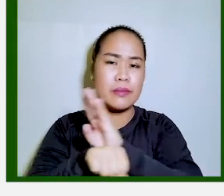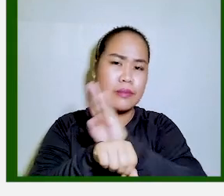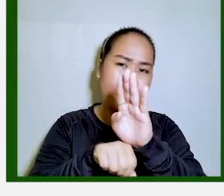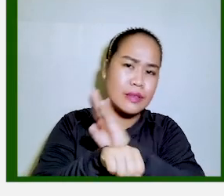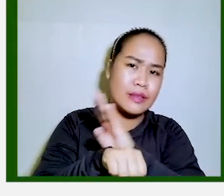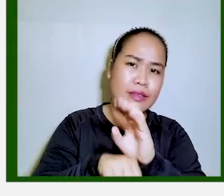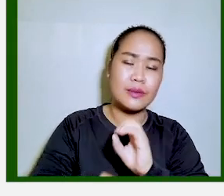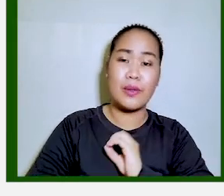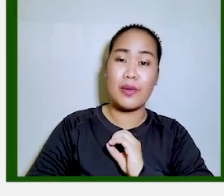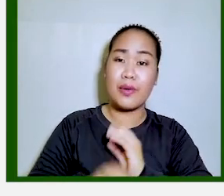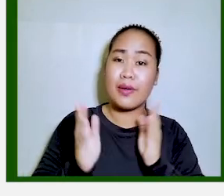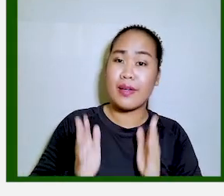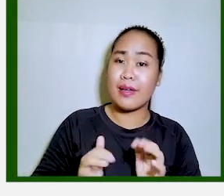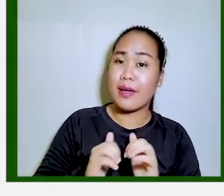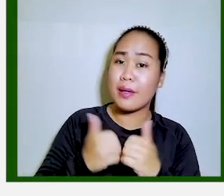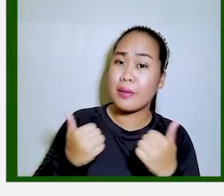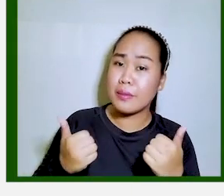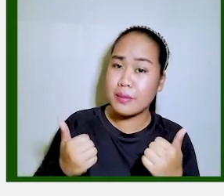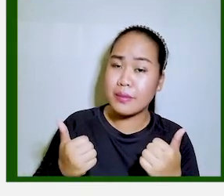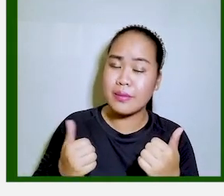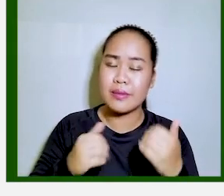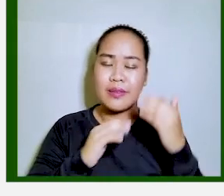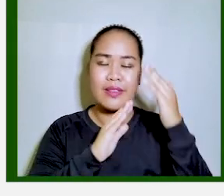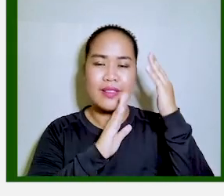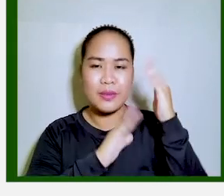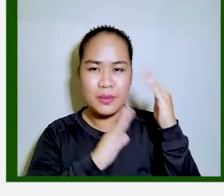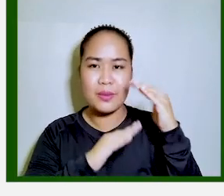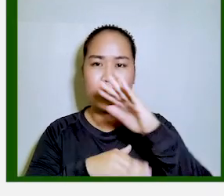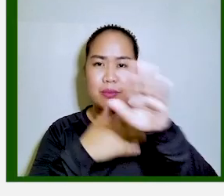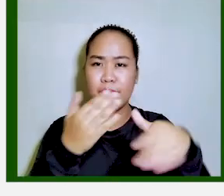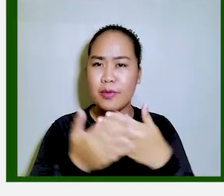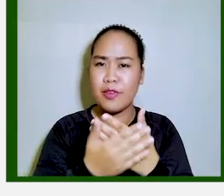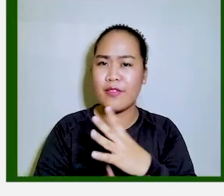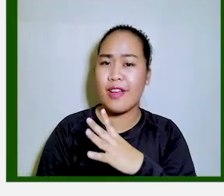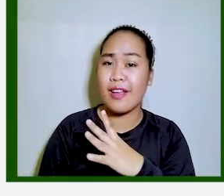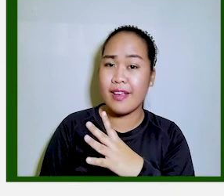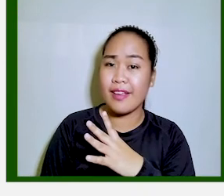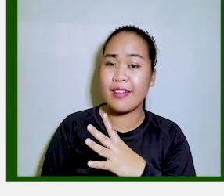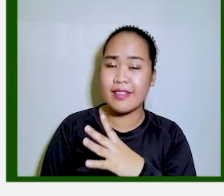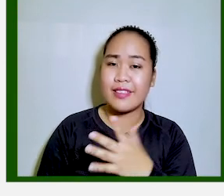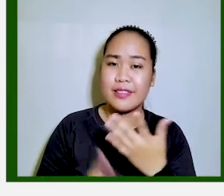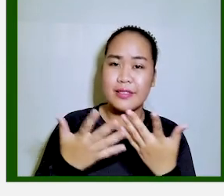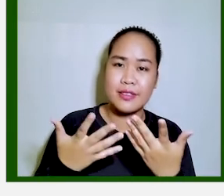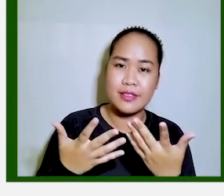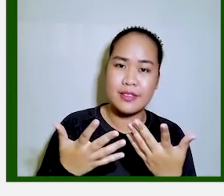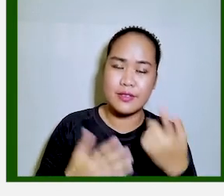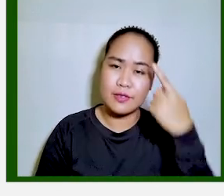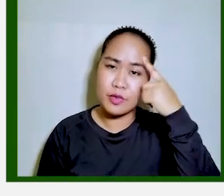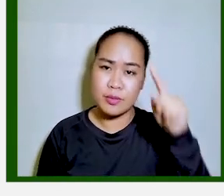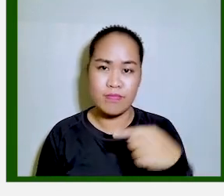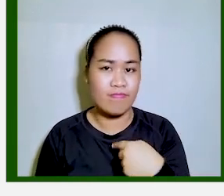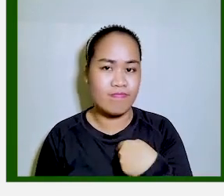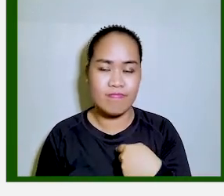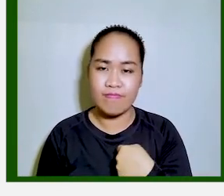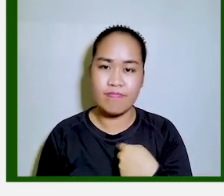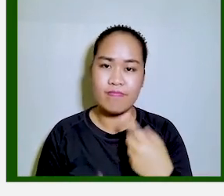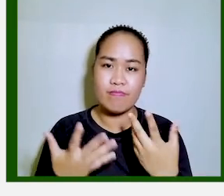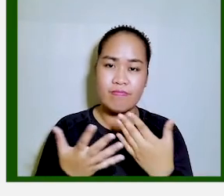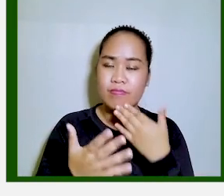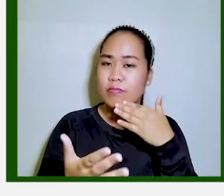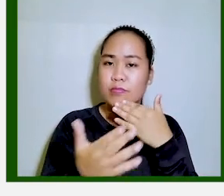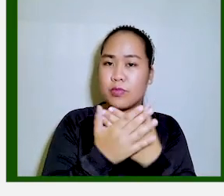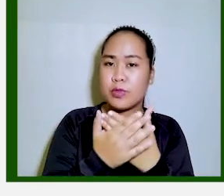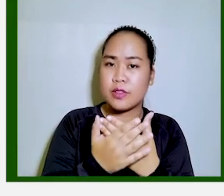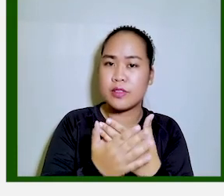owners po, ano, kamusta po kayo? Sana po okay. Okay naman po tayong lahat, no? Basta ang sa akin lamang po, no, lagi ko pong